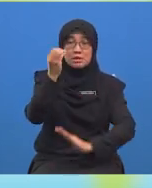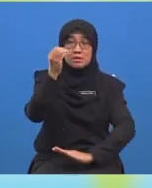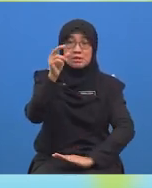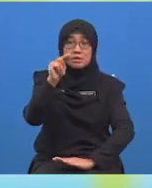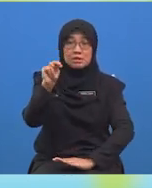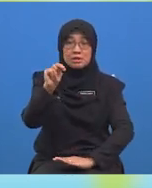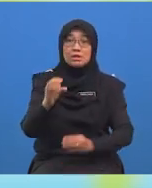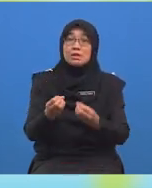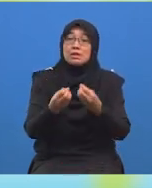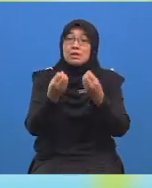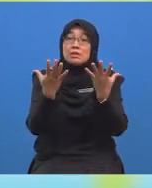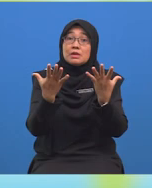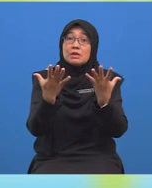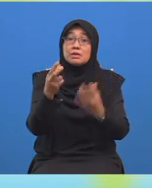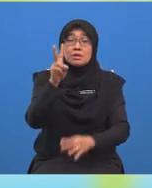pula dengan